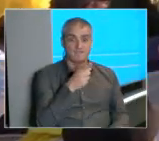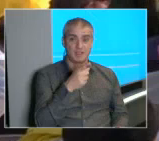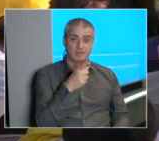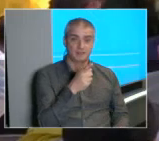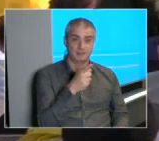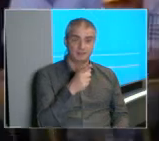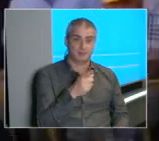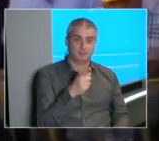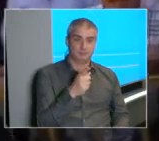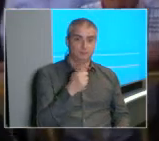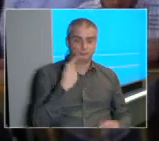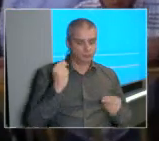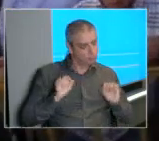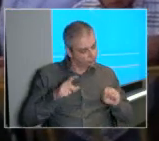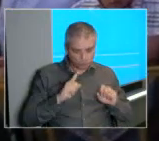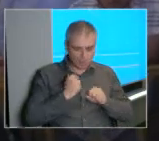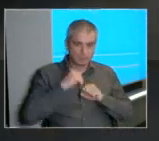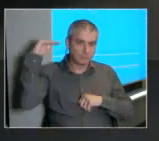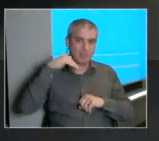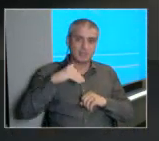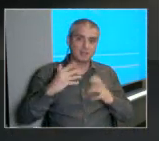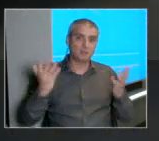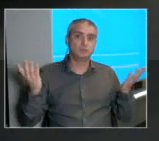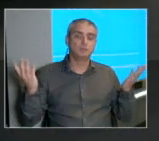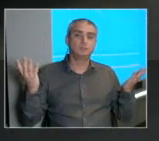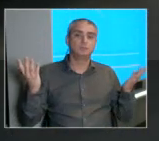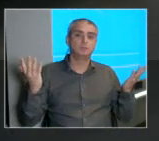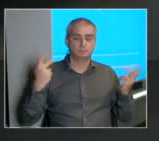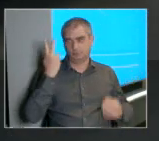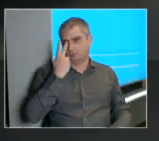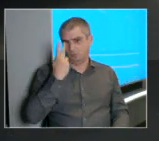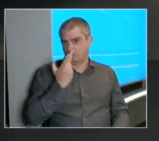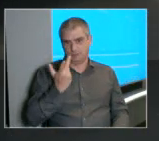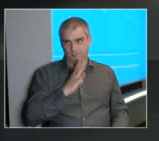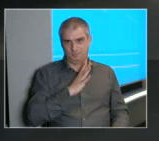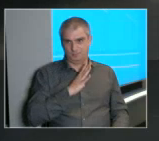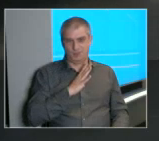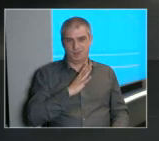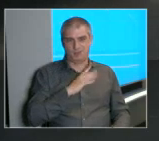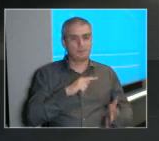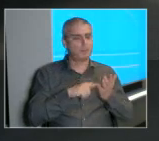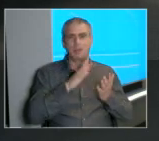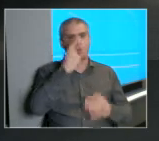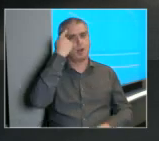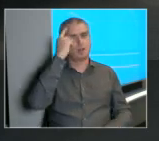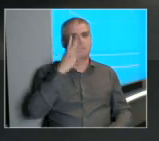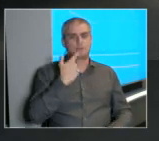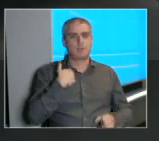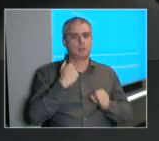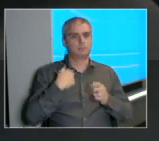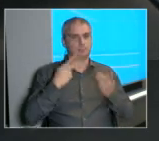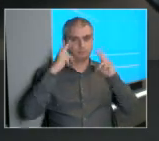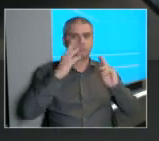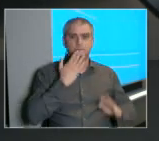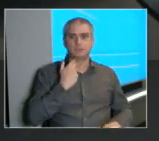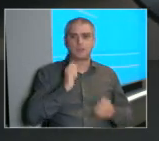לאירוע שהוא נשלט, שלא יביא להידרדרות, זה כמובן דבר מסוכן, כיוון שאיך הוא יכול לדעת מה יביא להידרדרות או